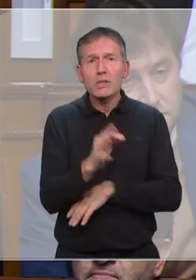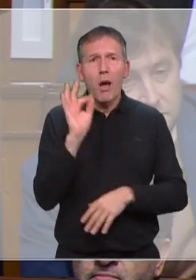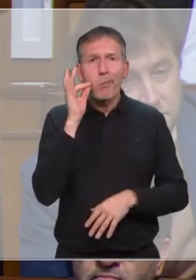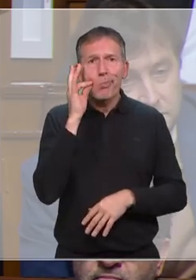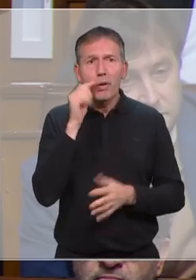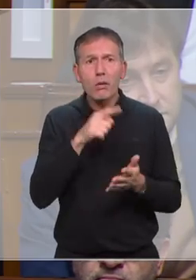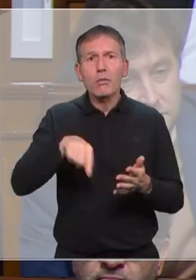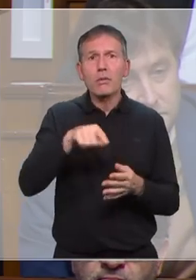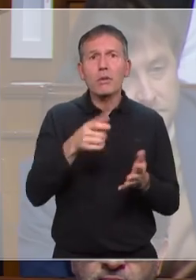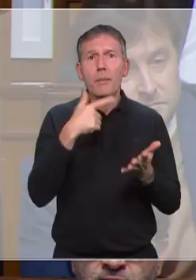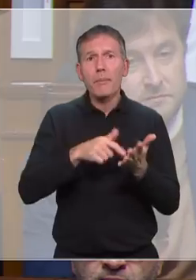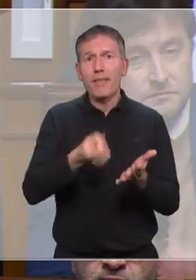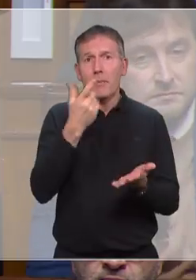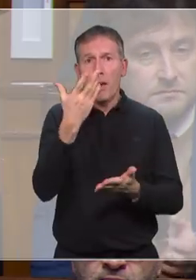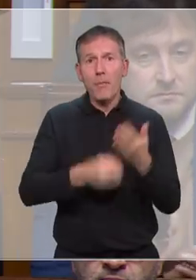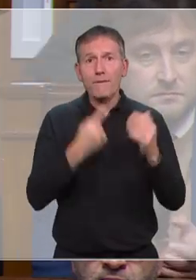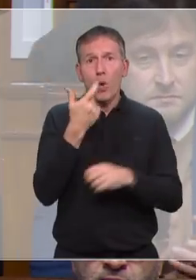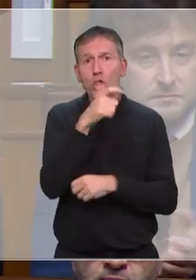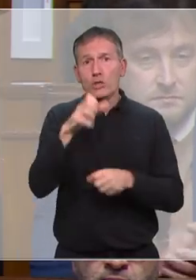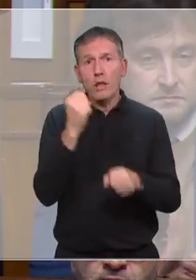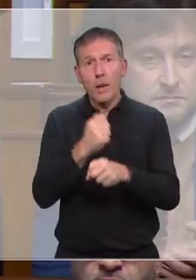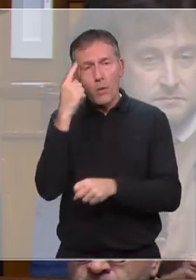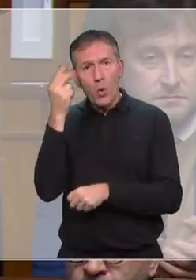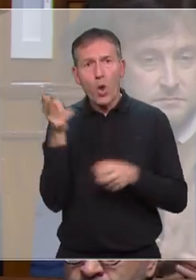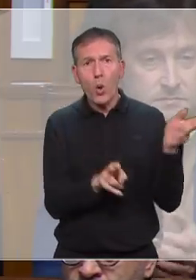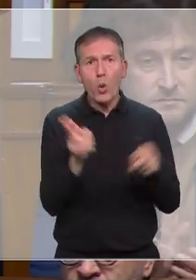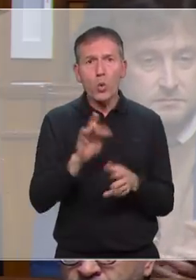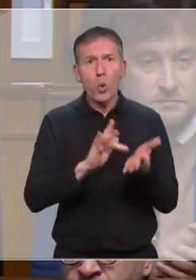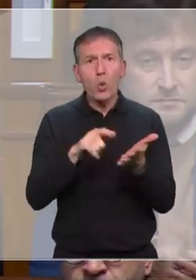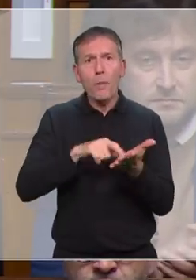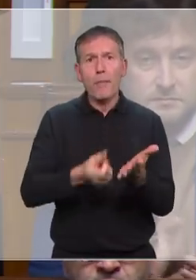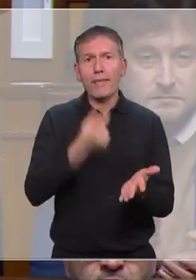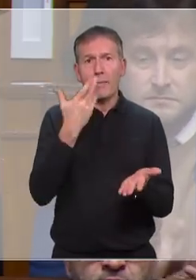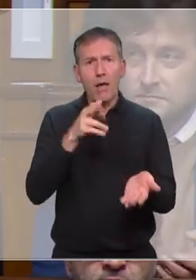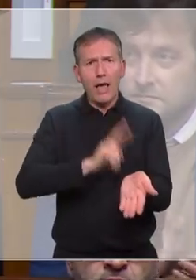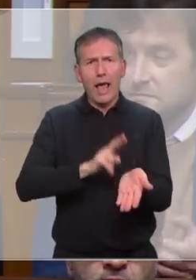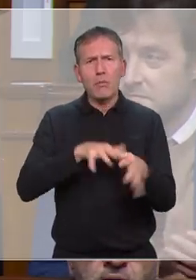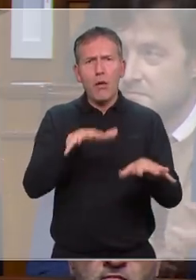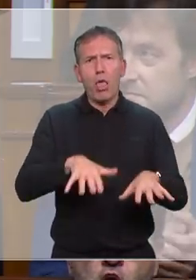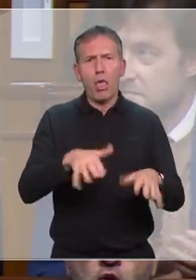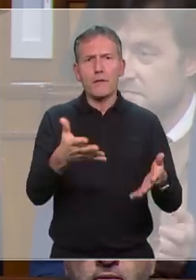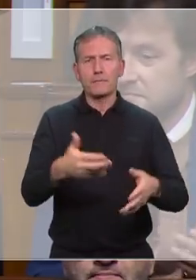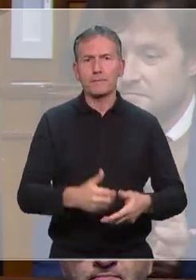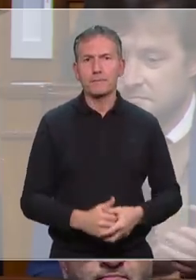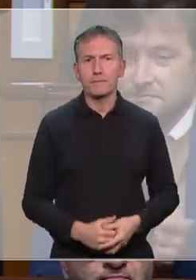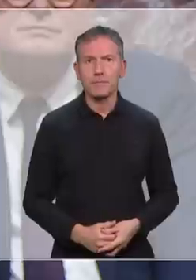les médicaments essentiels. Il nous faudra donc 200 ans pour relocaliser tous les médicaments essentiels à ce rythme-là.